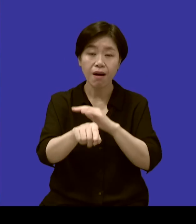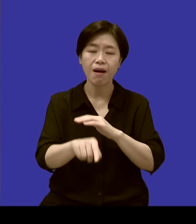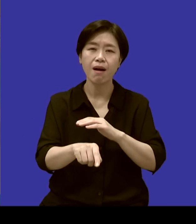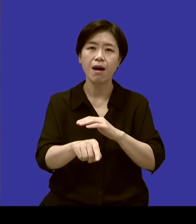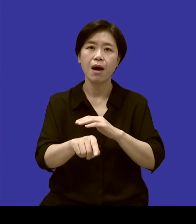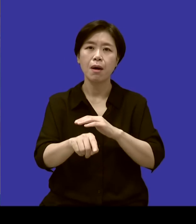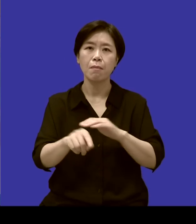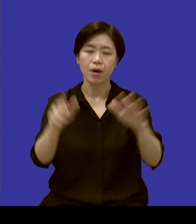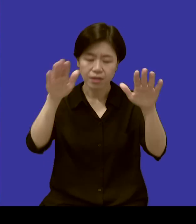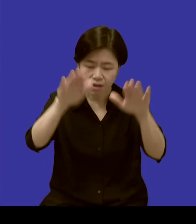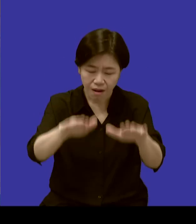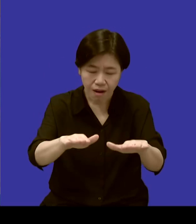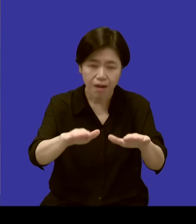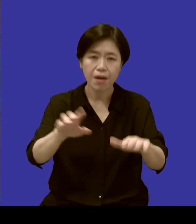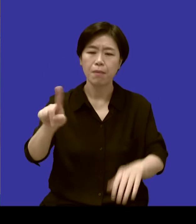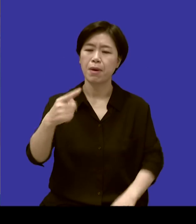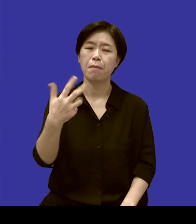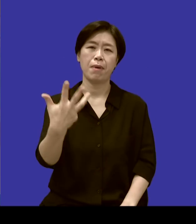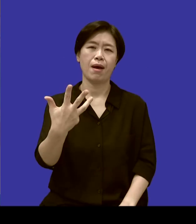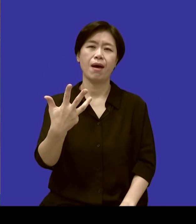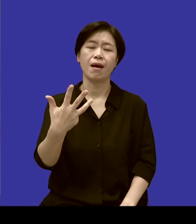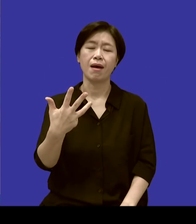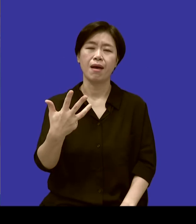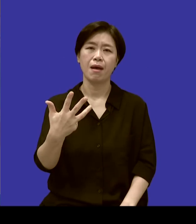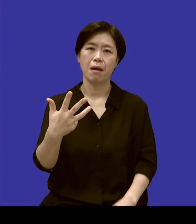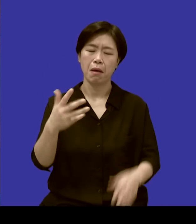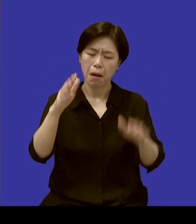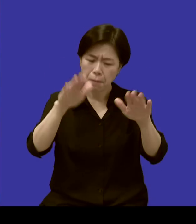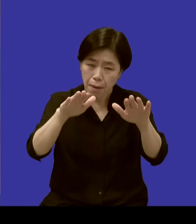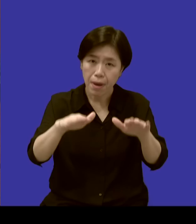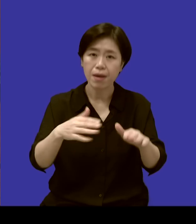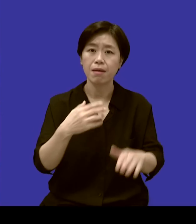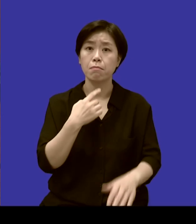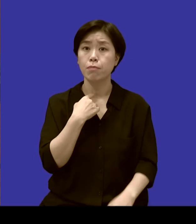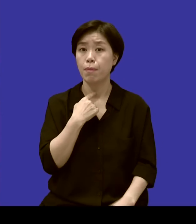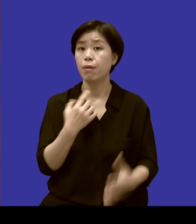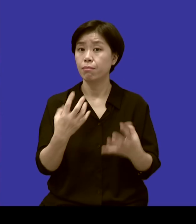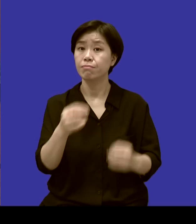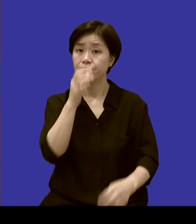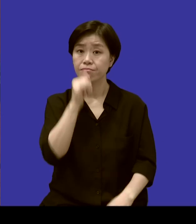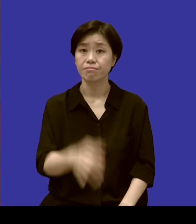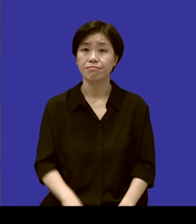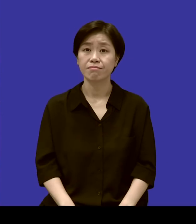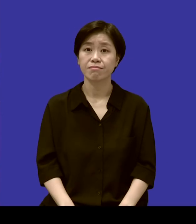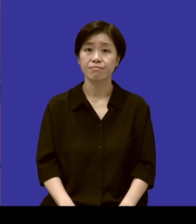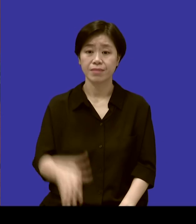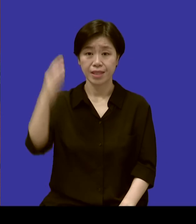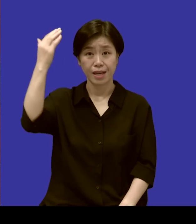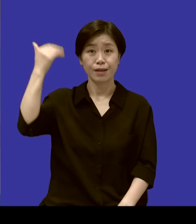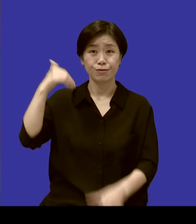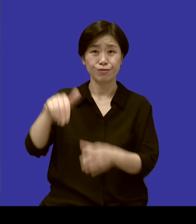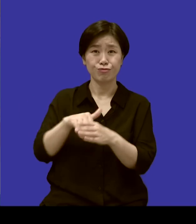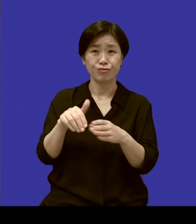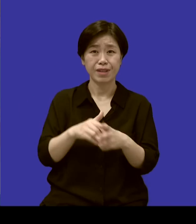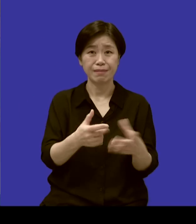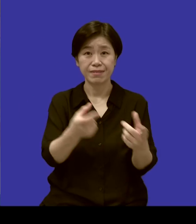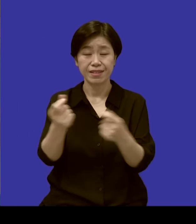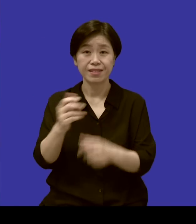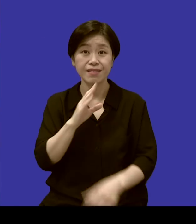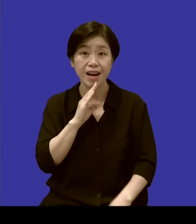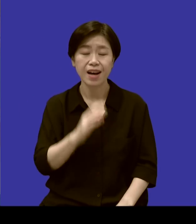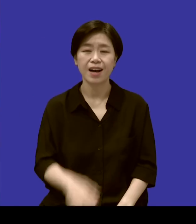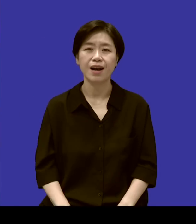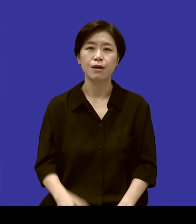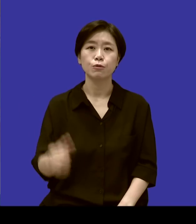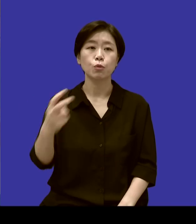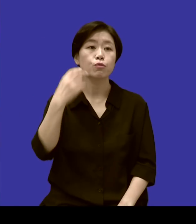뭐 108번 전화를 하면은 또 뭐 좋다고 그래서 따라서 하고 예, 예. 우리 문화였죠. 네, 뭐. 또 부모님 따라서 뭐 용하게 전 본다